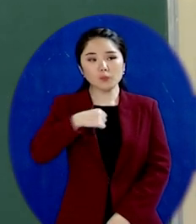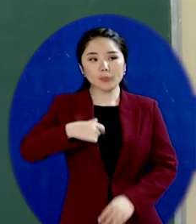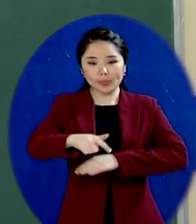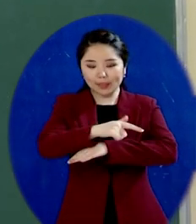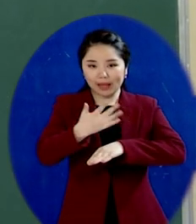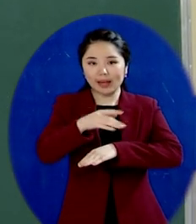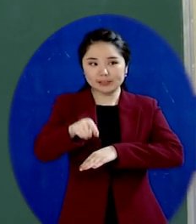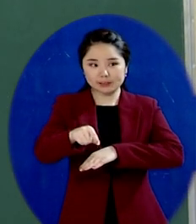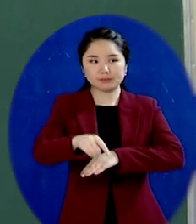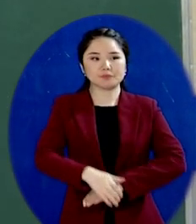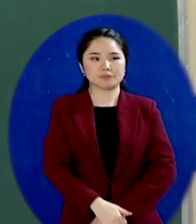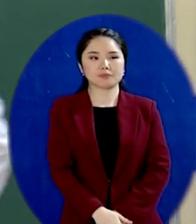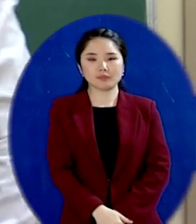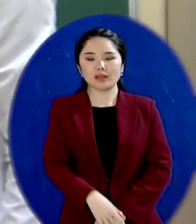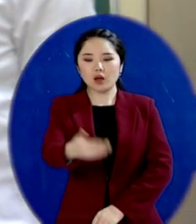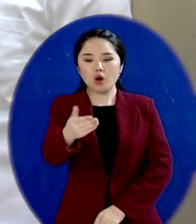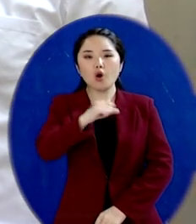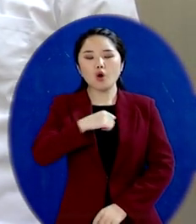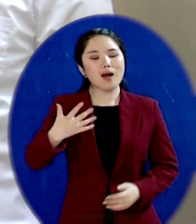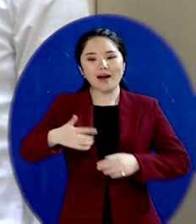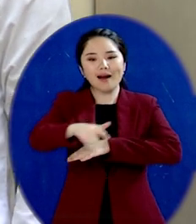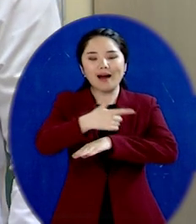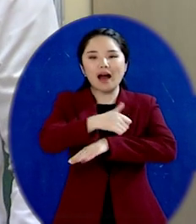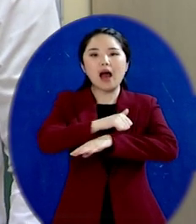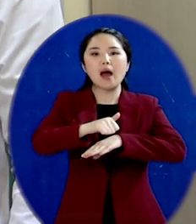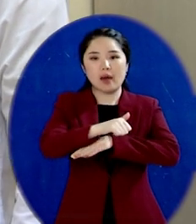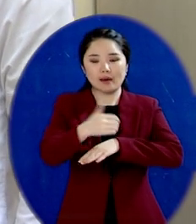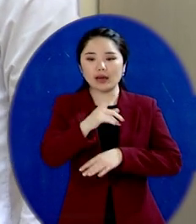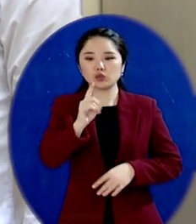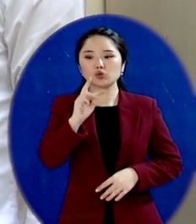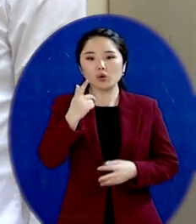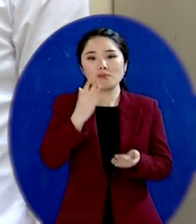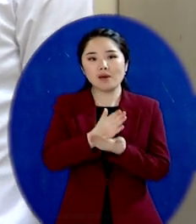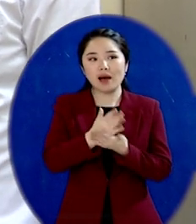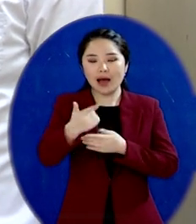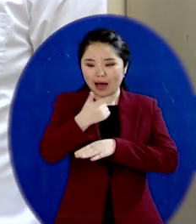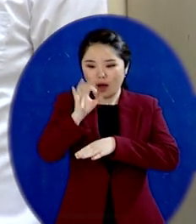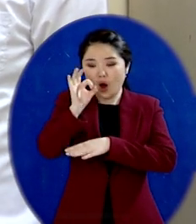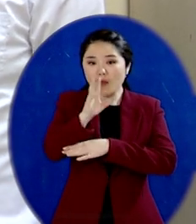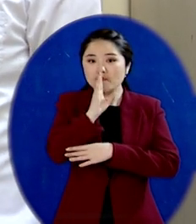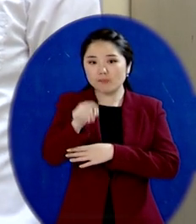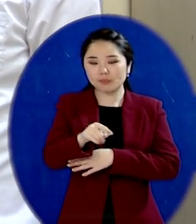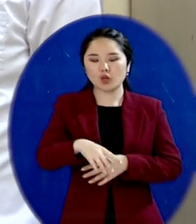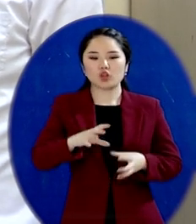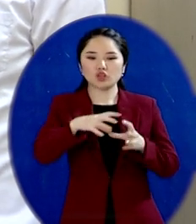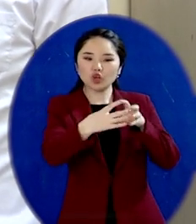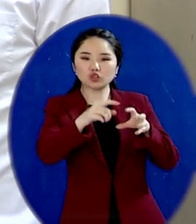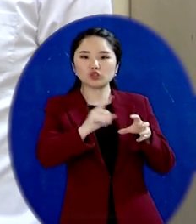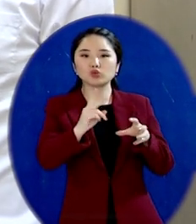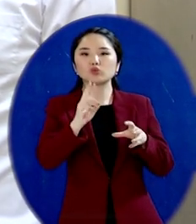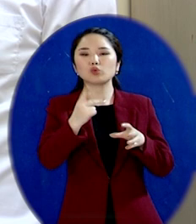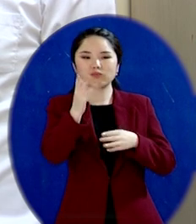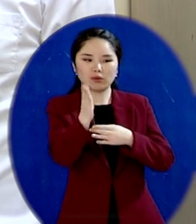нутгийг Монгол орны аль зүгт байгаа вэ гэдгийг газрын зураг дээрээс олохын тулд ертөнцийн зүг чигийн